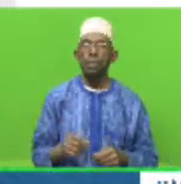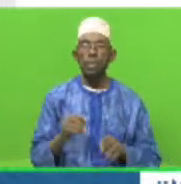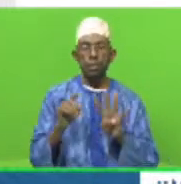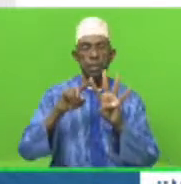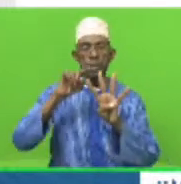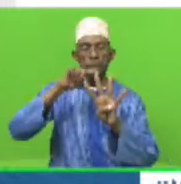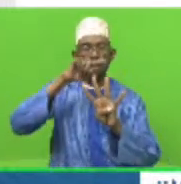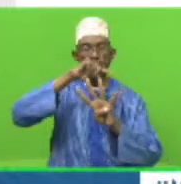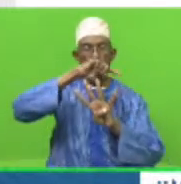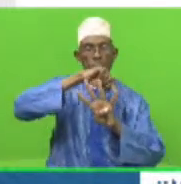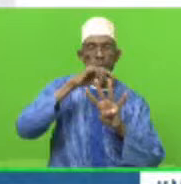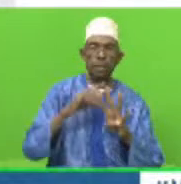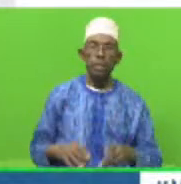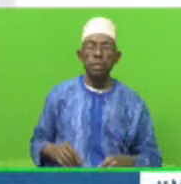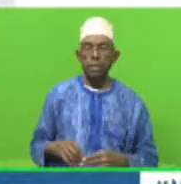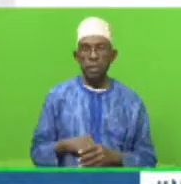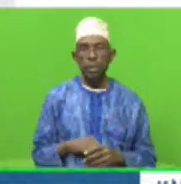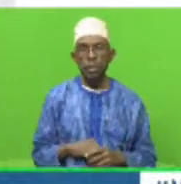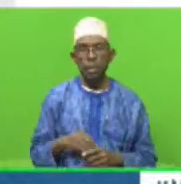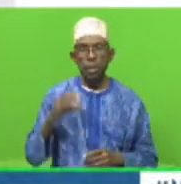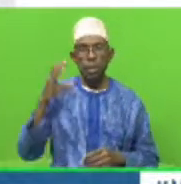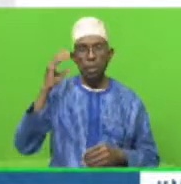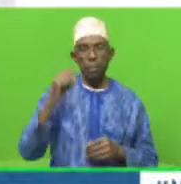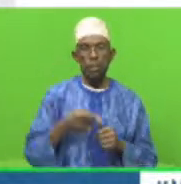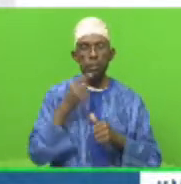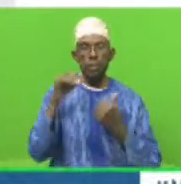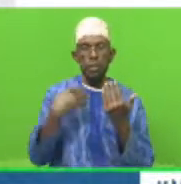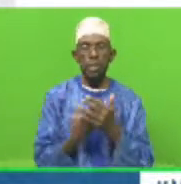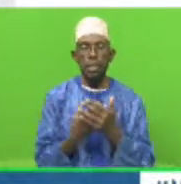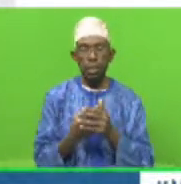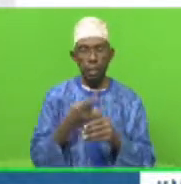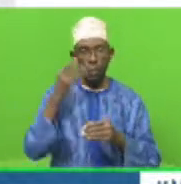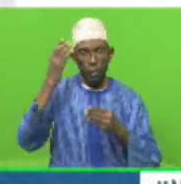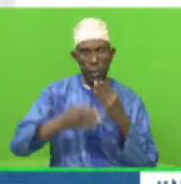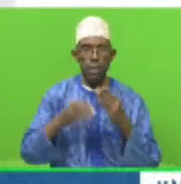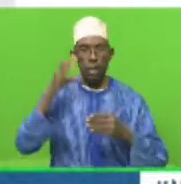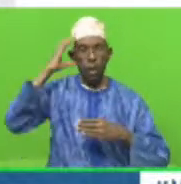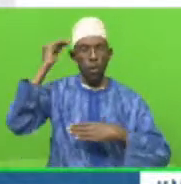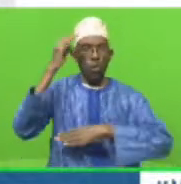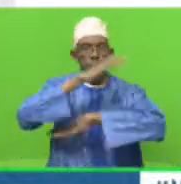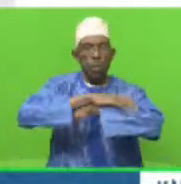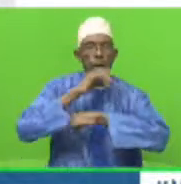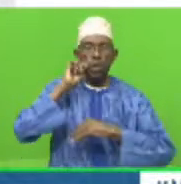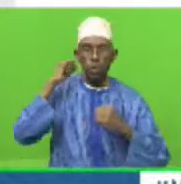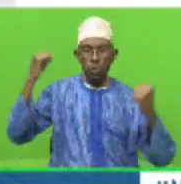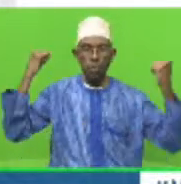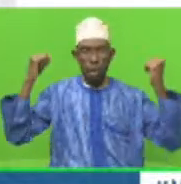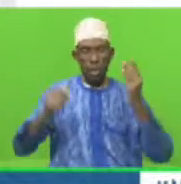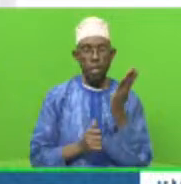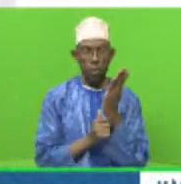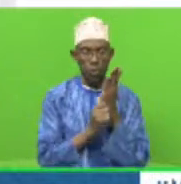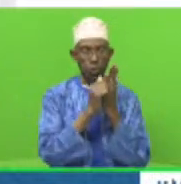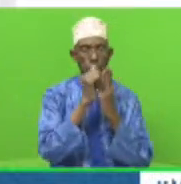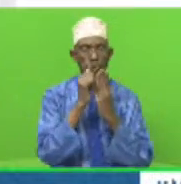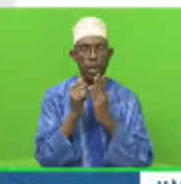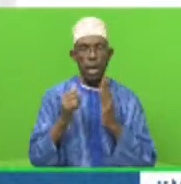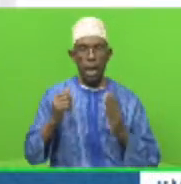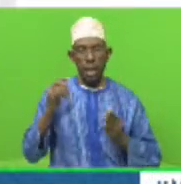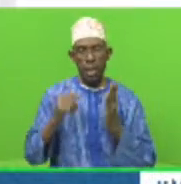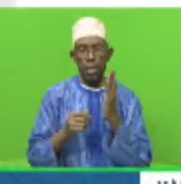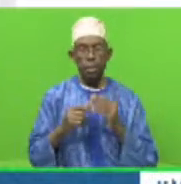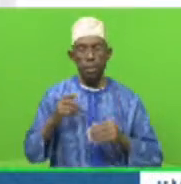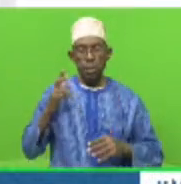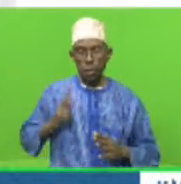الصحابة أجمعين وعن الخلفاء الراشدين الأئمة المهديين أبي بكر وعمر وعثمان وعلي، وعن سائر